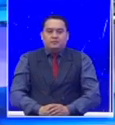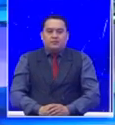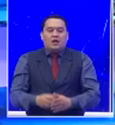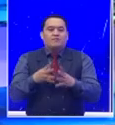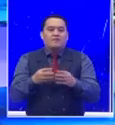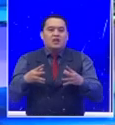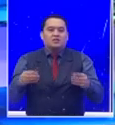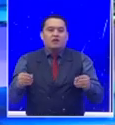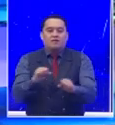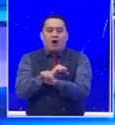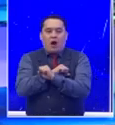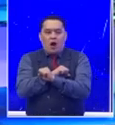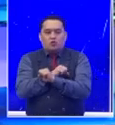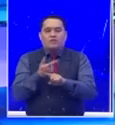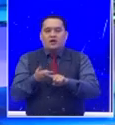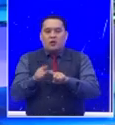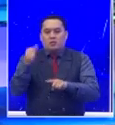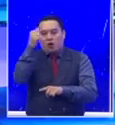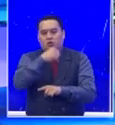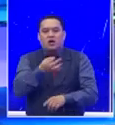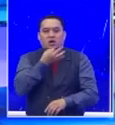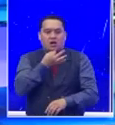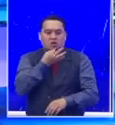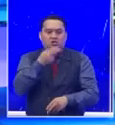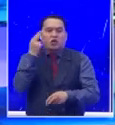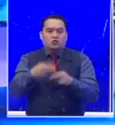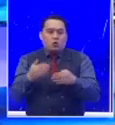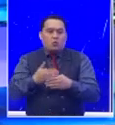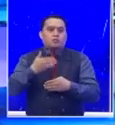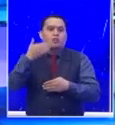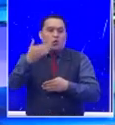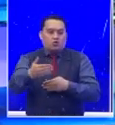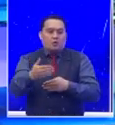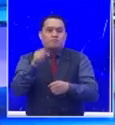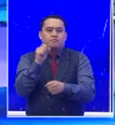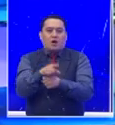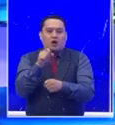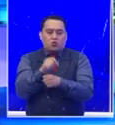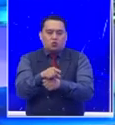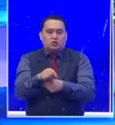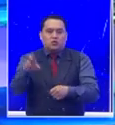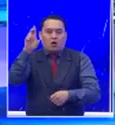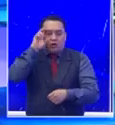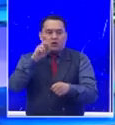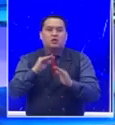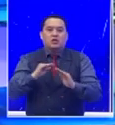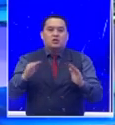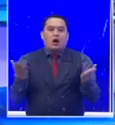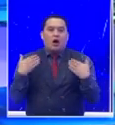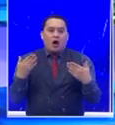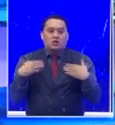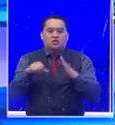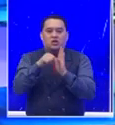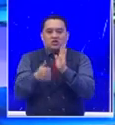Весенние школьные каникулы в нынешнем году начнутся раньше, а закончатся позже. По поручению правительства страны дети уйдут отдыхать уже